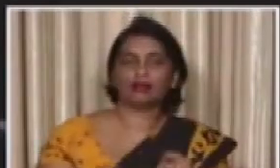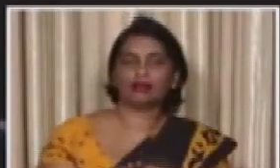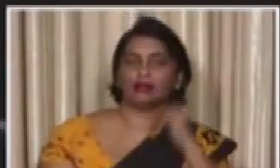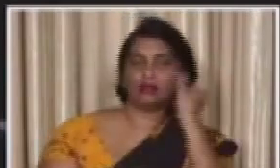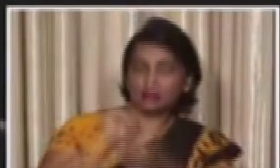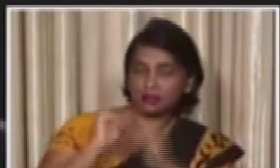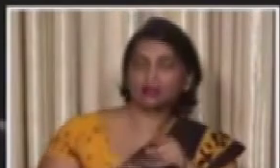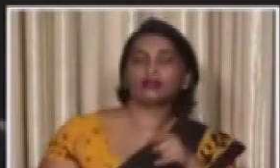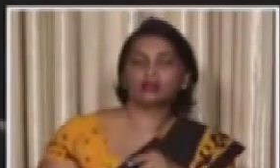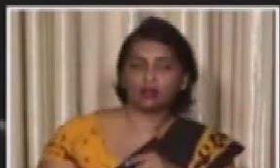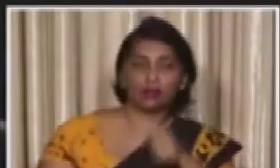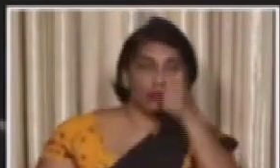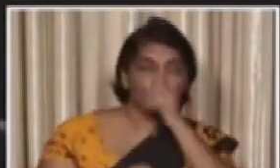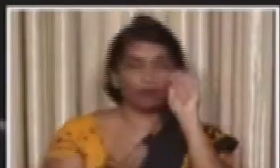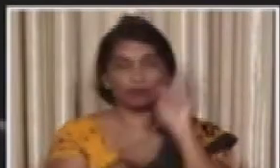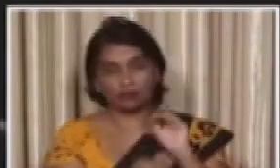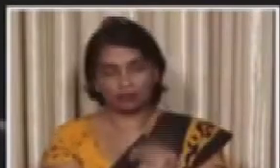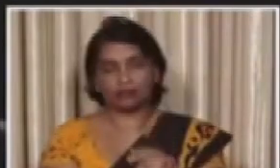චෝදනා කළේ හොරු රකිමින්